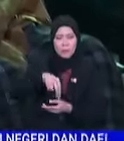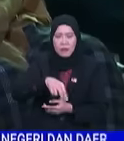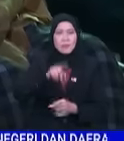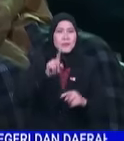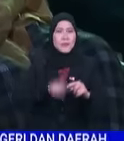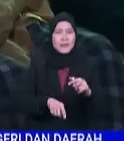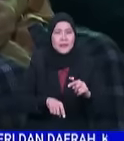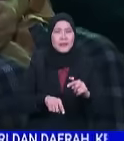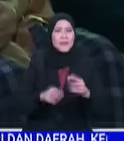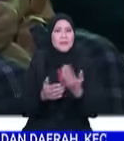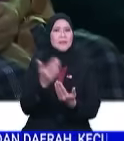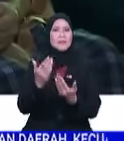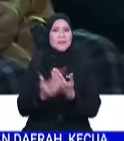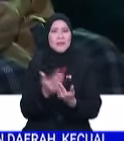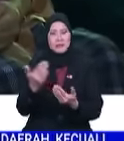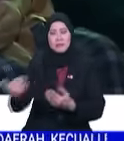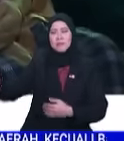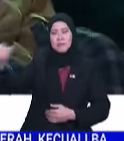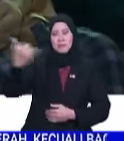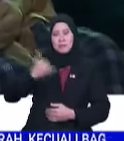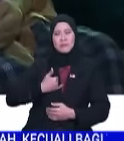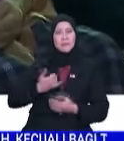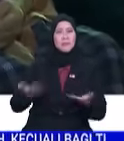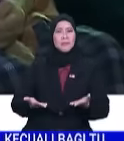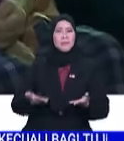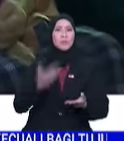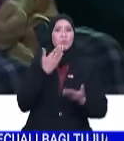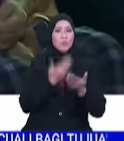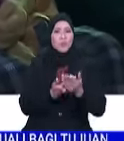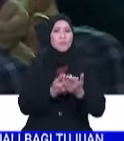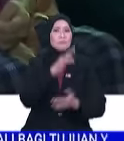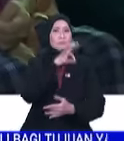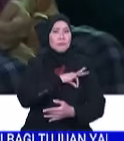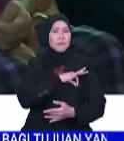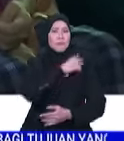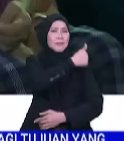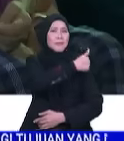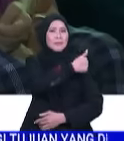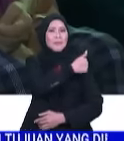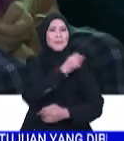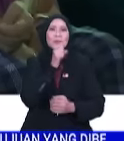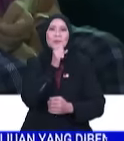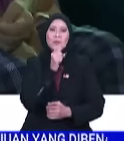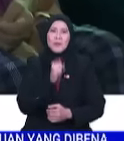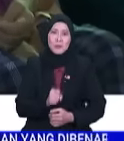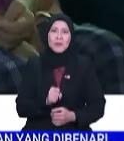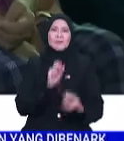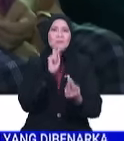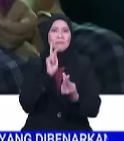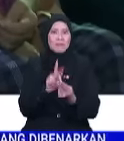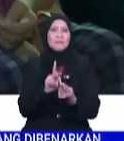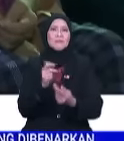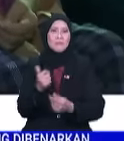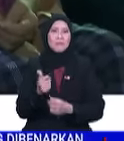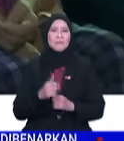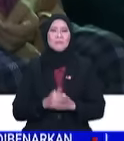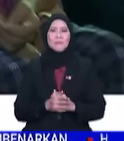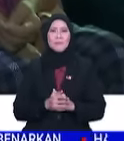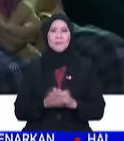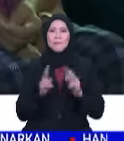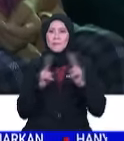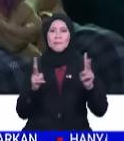jadi memudahkanlah kan. Lagipun baik sini bagus kan untuk macam orang tua kan. Itulah